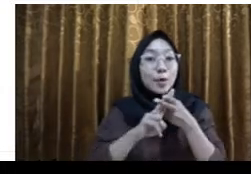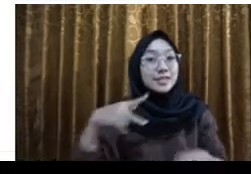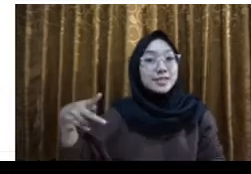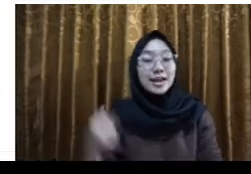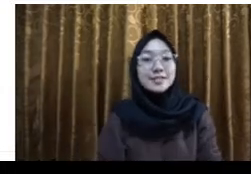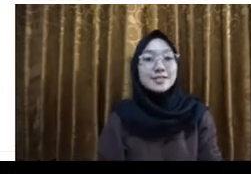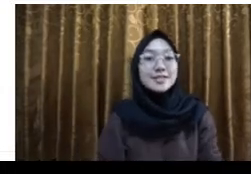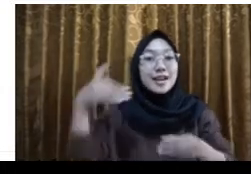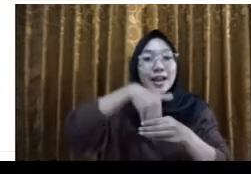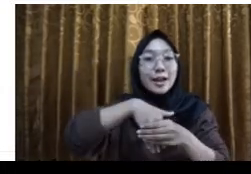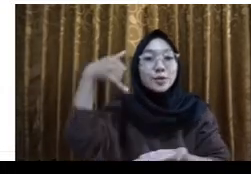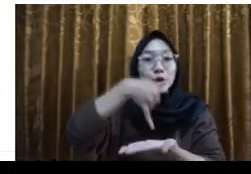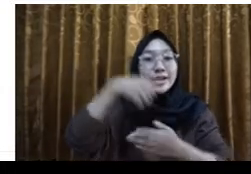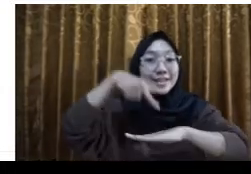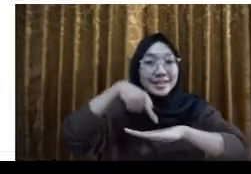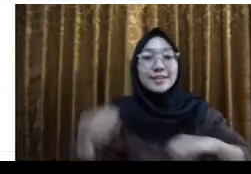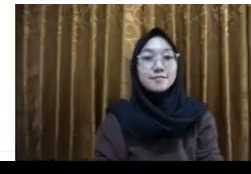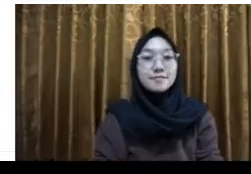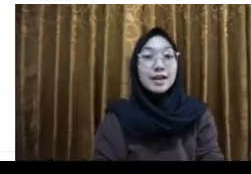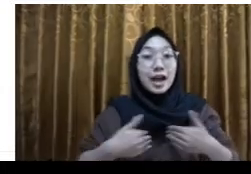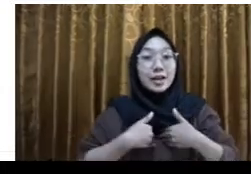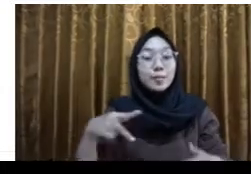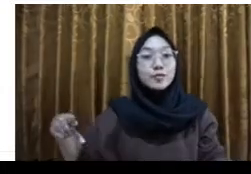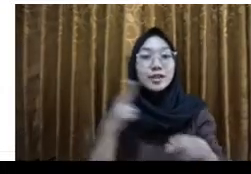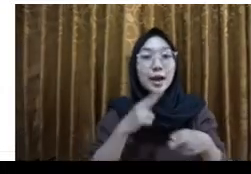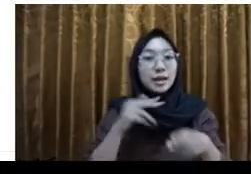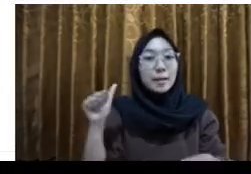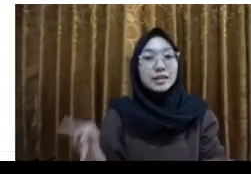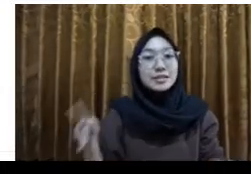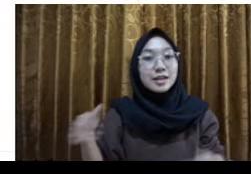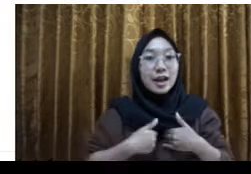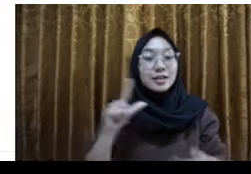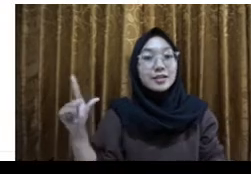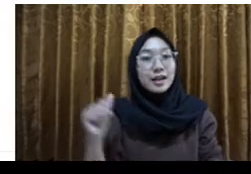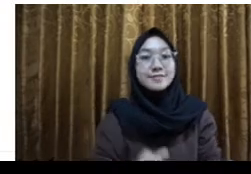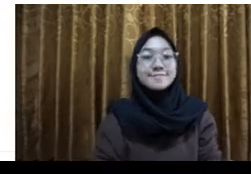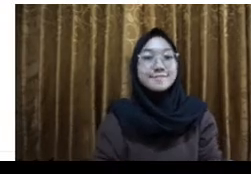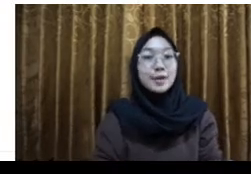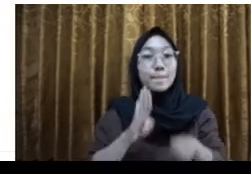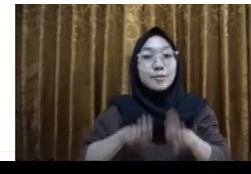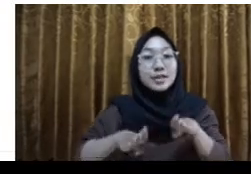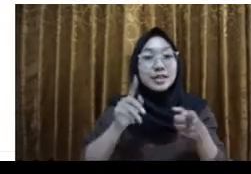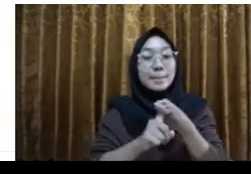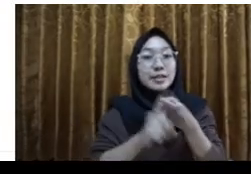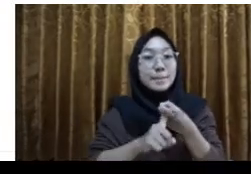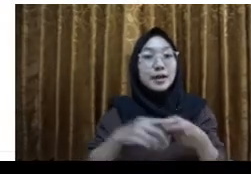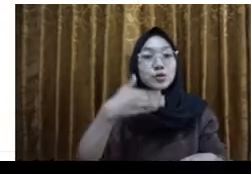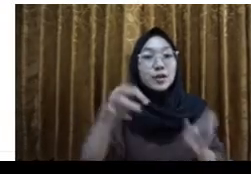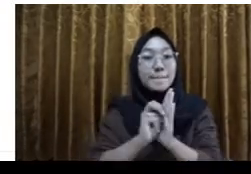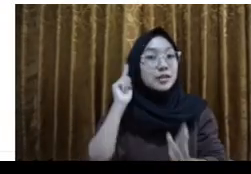ini. Adapun nama aplikasinya adalah Abi Find Reader. Mungkin teman-teman sudah pernah mendengarnya